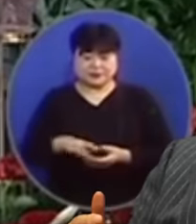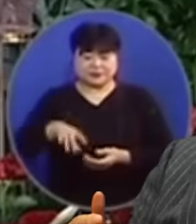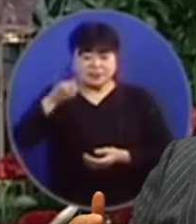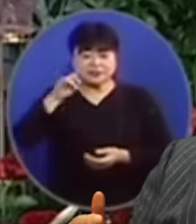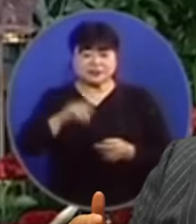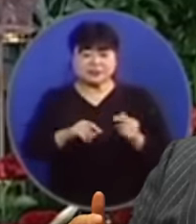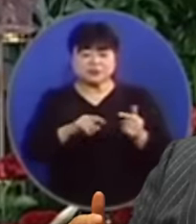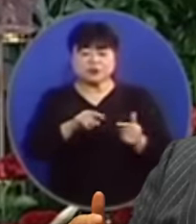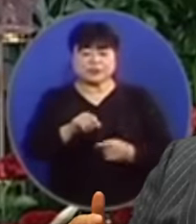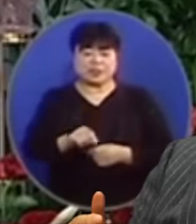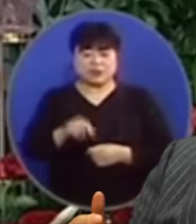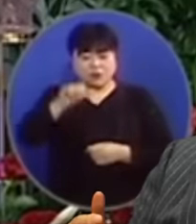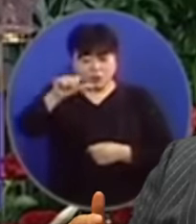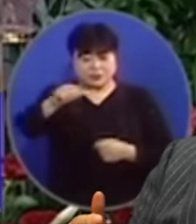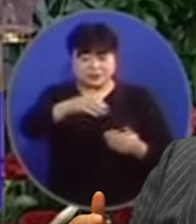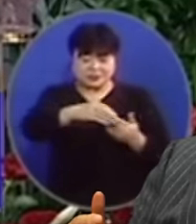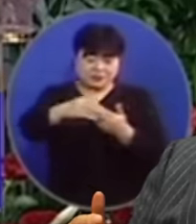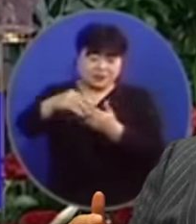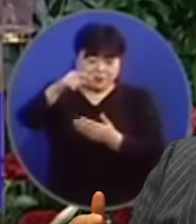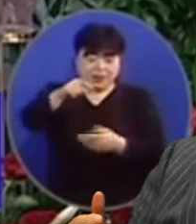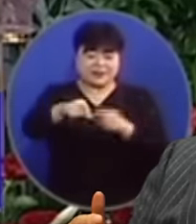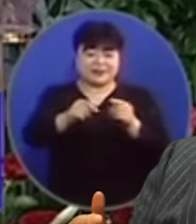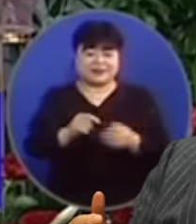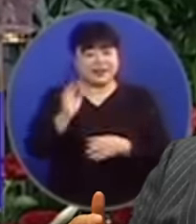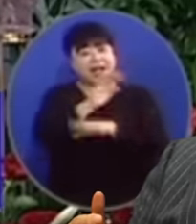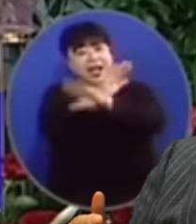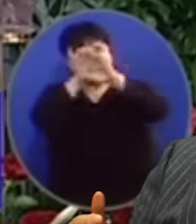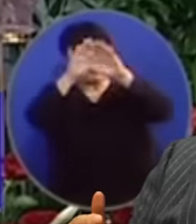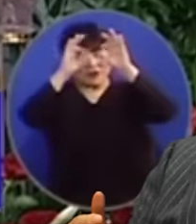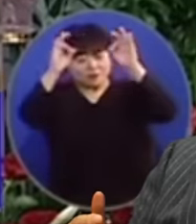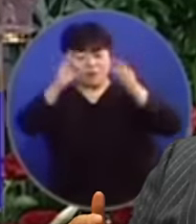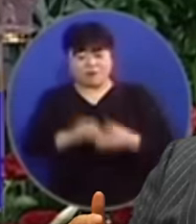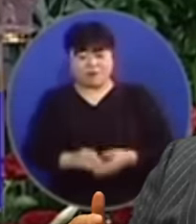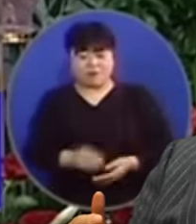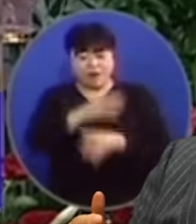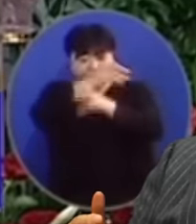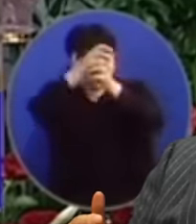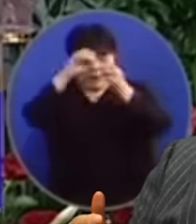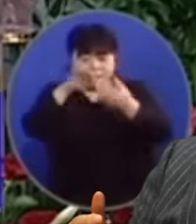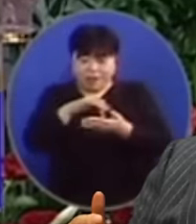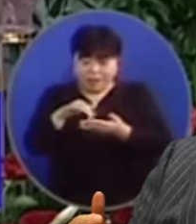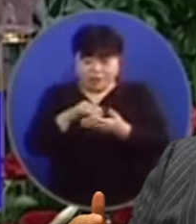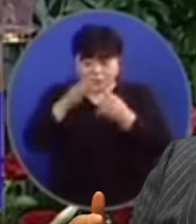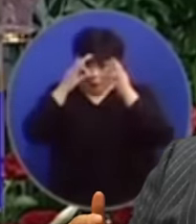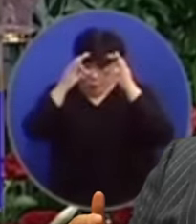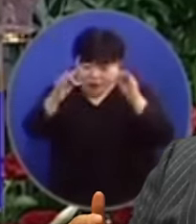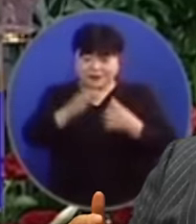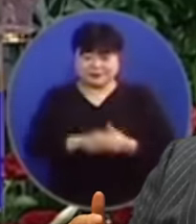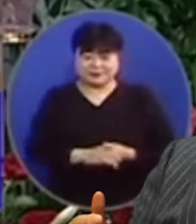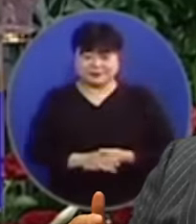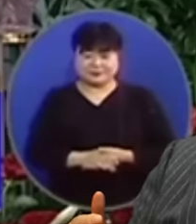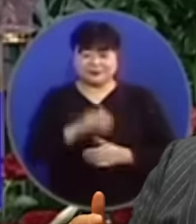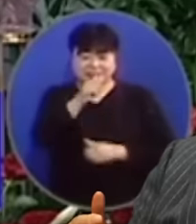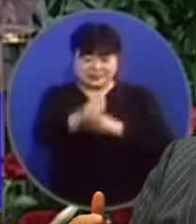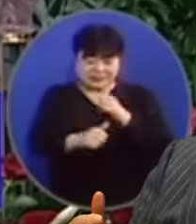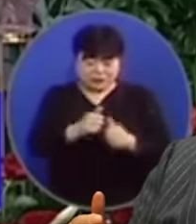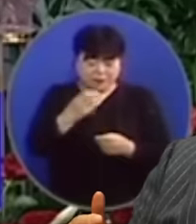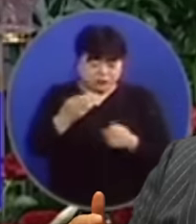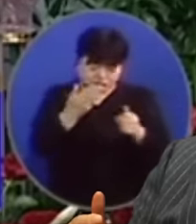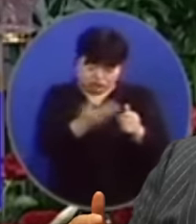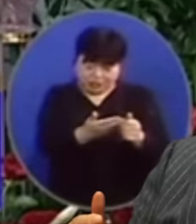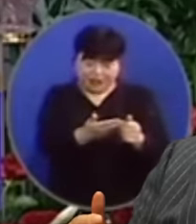15장 5절에 그를 이끌고 밖으로 나가 이르되 하늘을 우르르 별을 셀 수 있나 보라. 또 그에게 이르되 내 자손이 이와